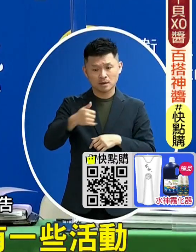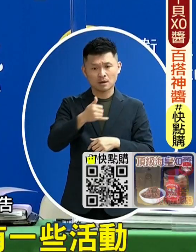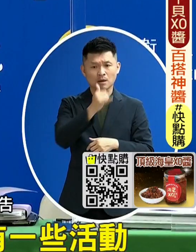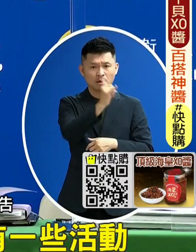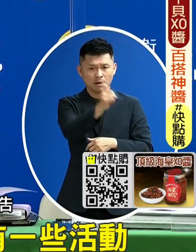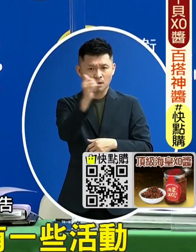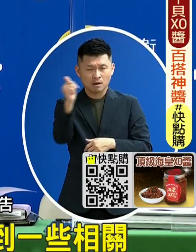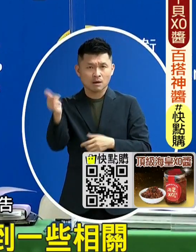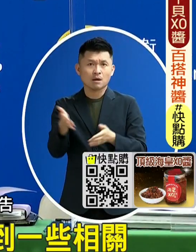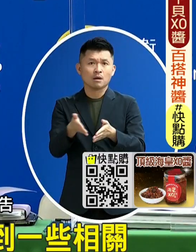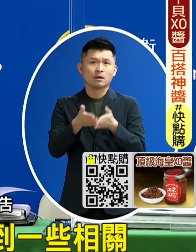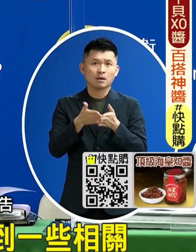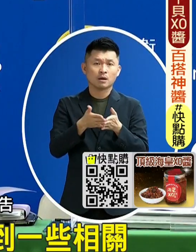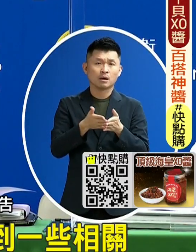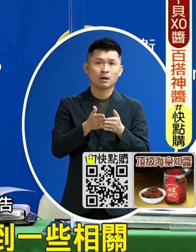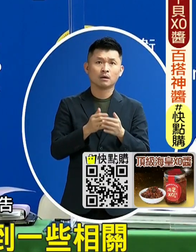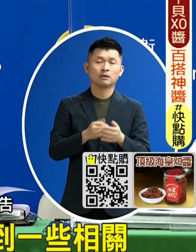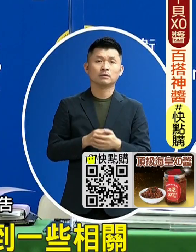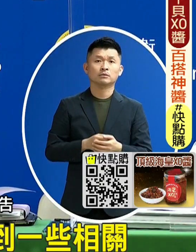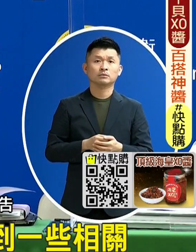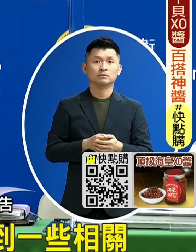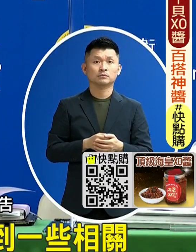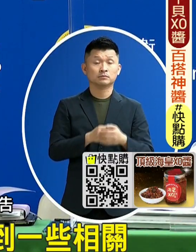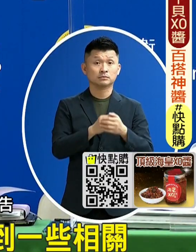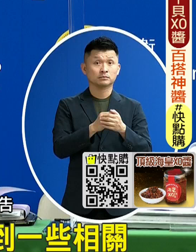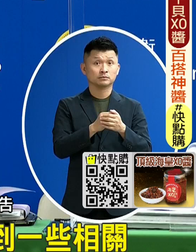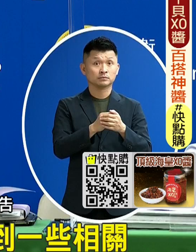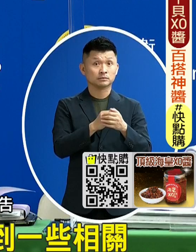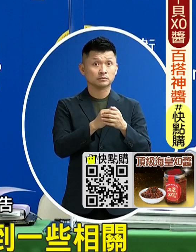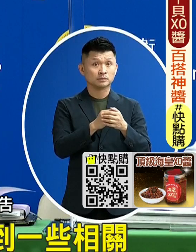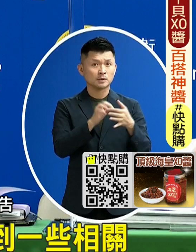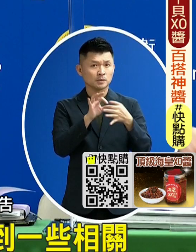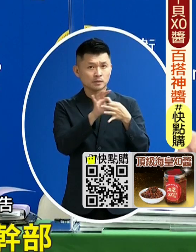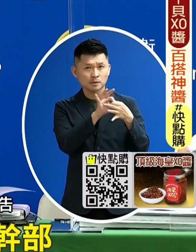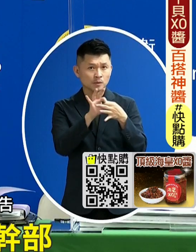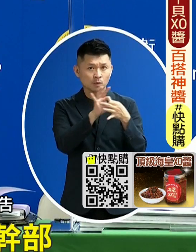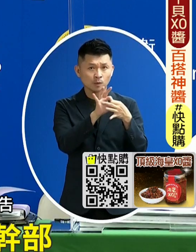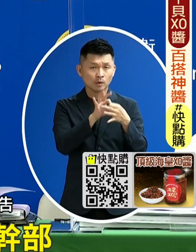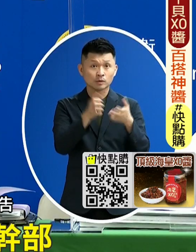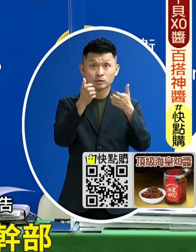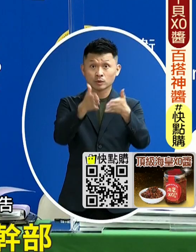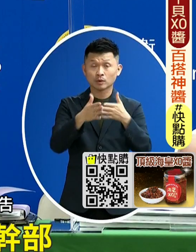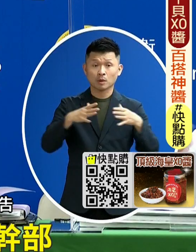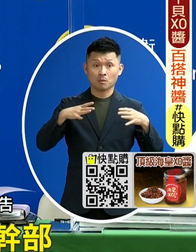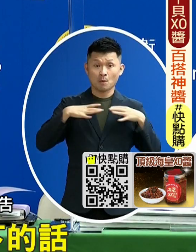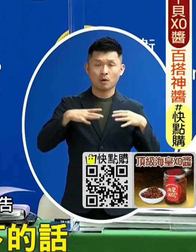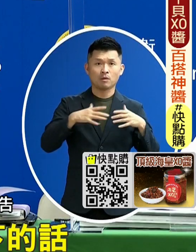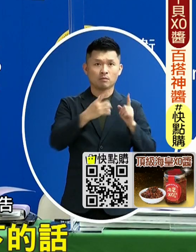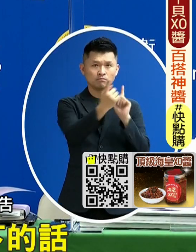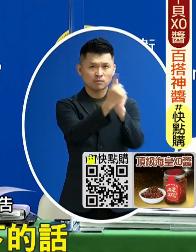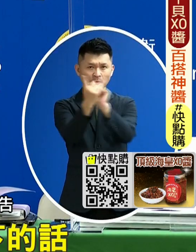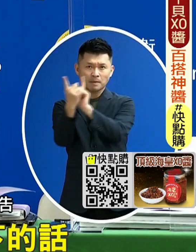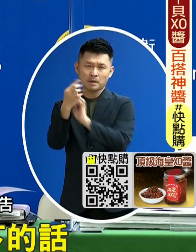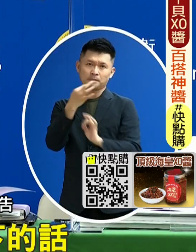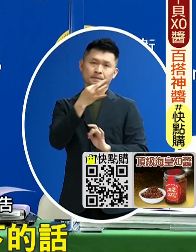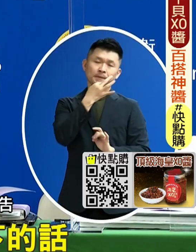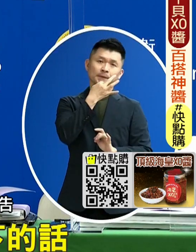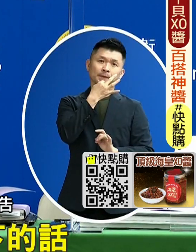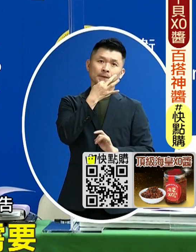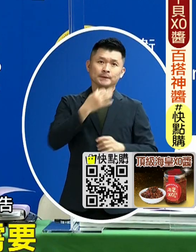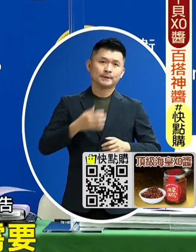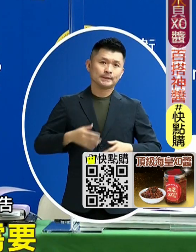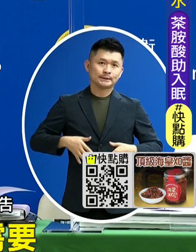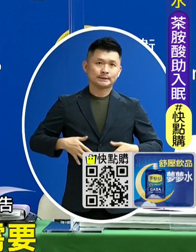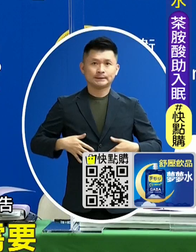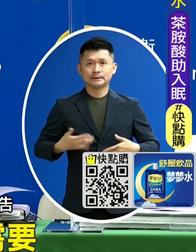有一些的活动，那会接触到一些，会可能会接触到一些相关我们重要的一些的干部。那在这种情形之下的话，我